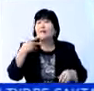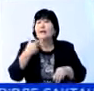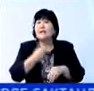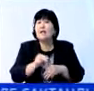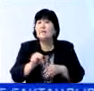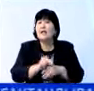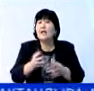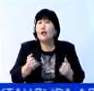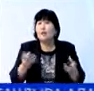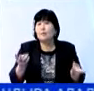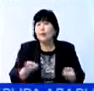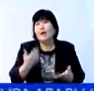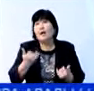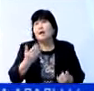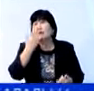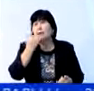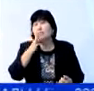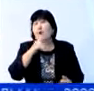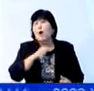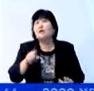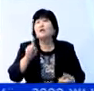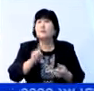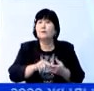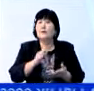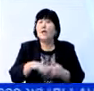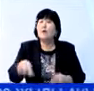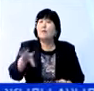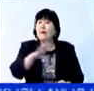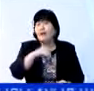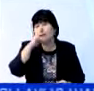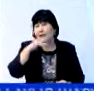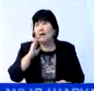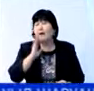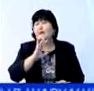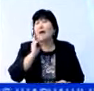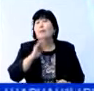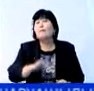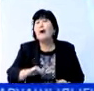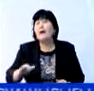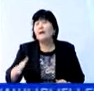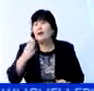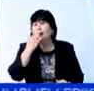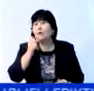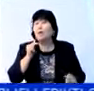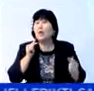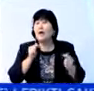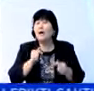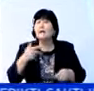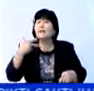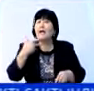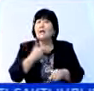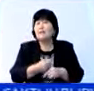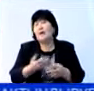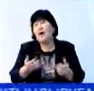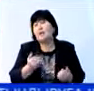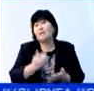тұрады. Енді міне қазір тұмаудың уақыты болып атқаннан кейін барлық ата-аналар балаларына тұмауға қарсы екпе алып